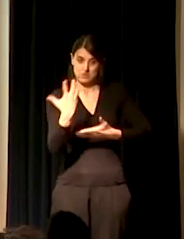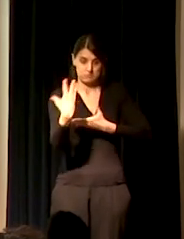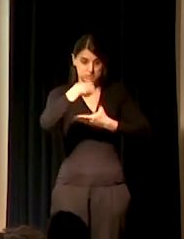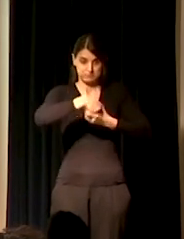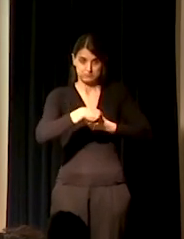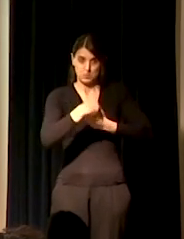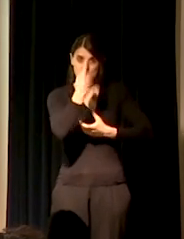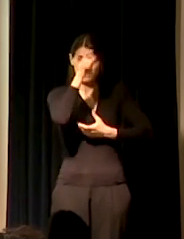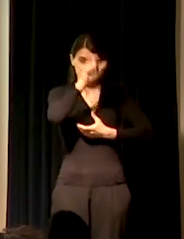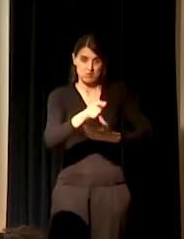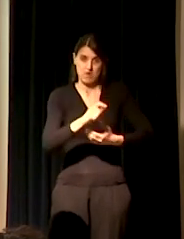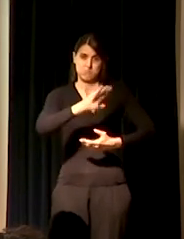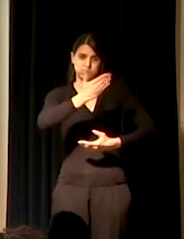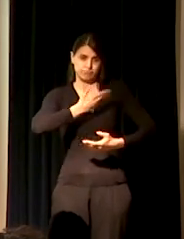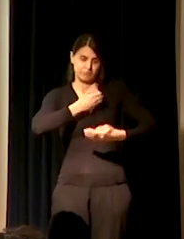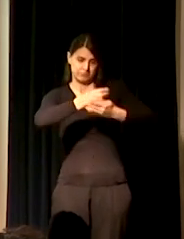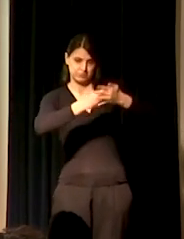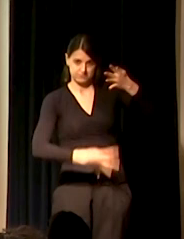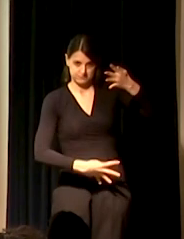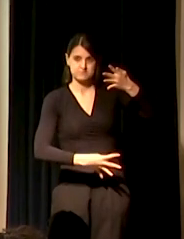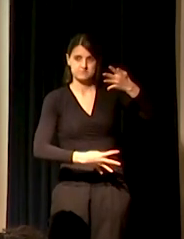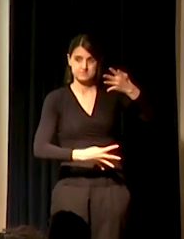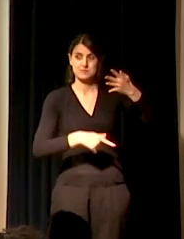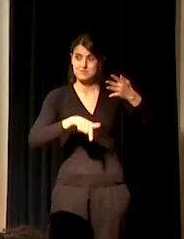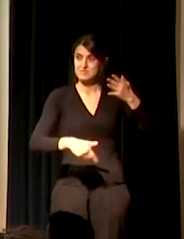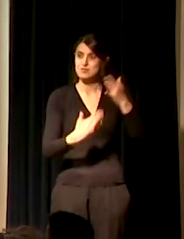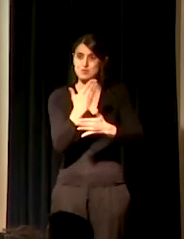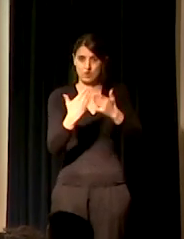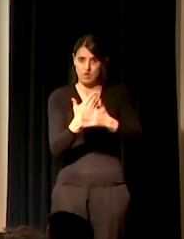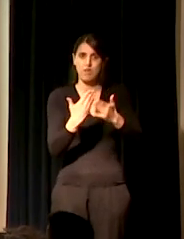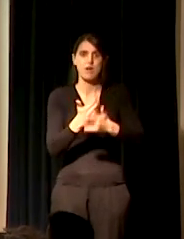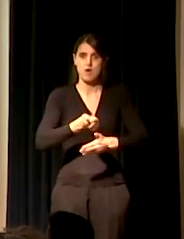és la mateixa, no? Per tant, és oportuna aquesta jornada,